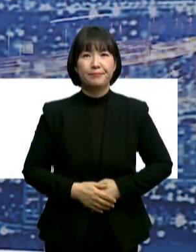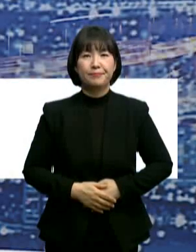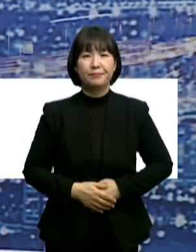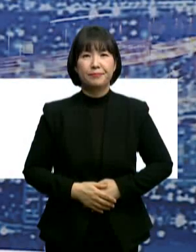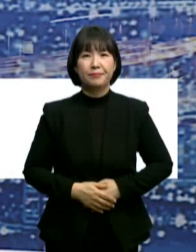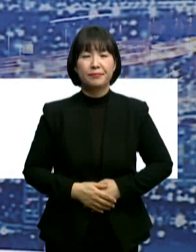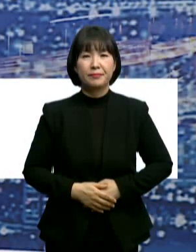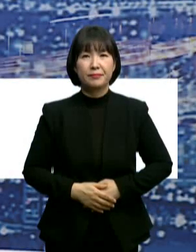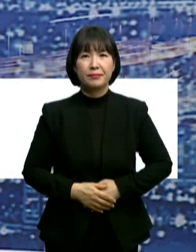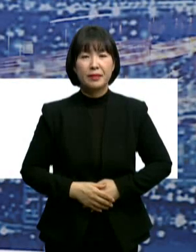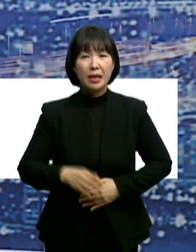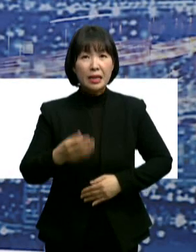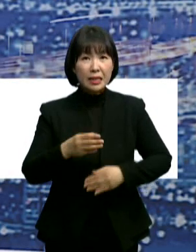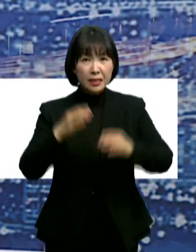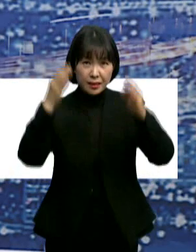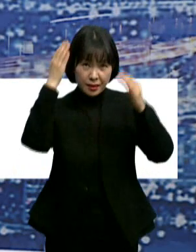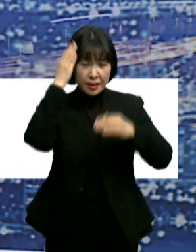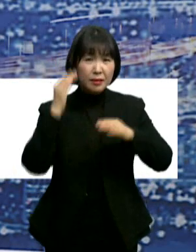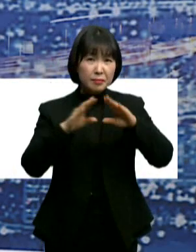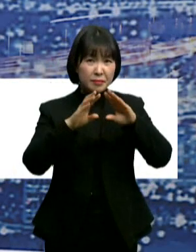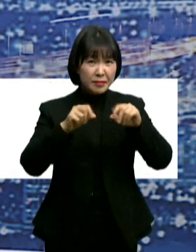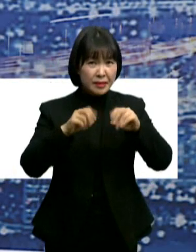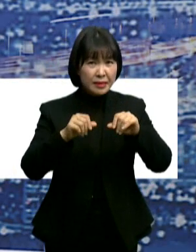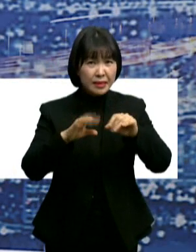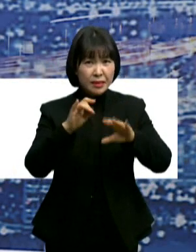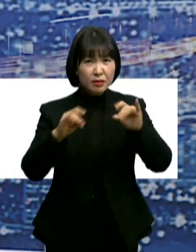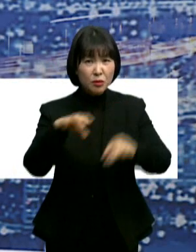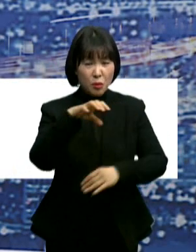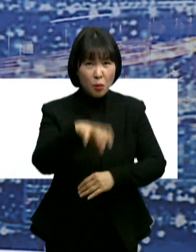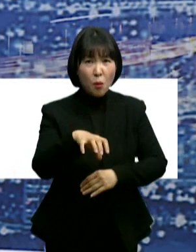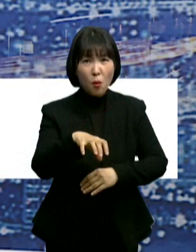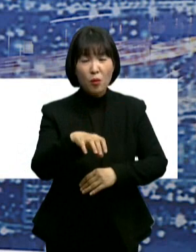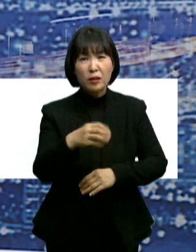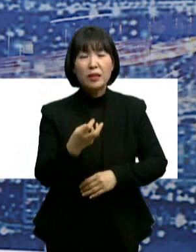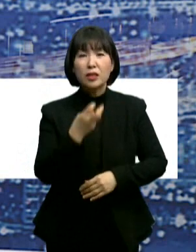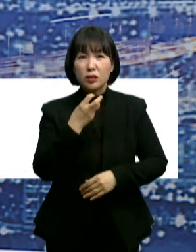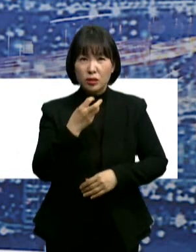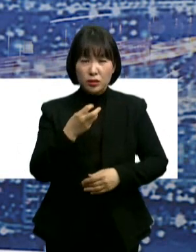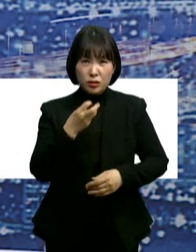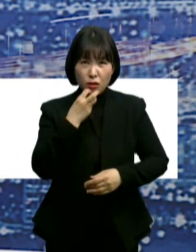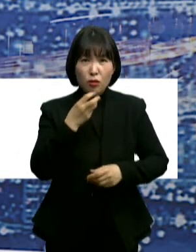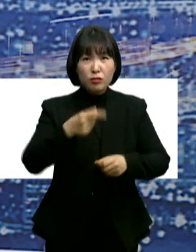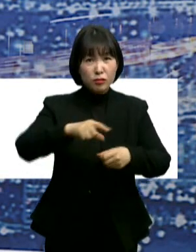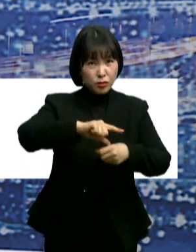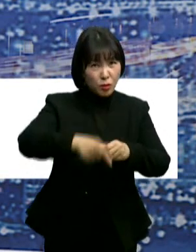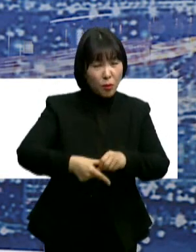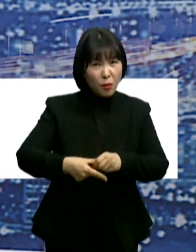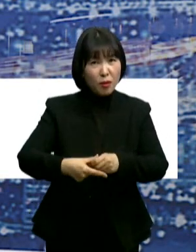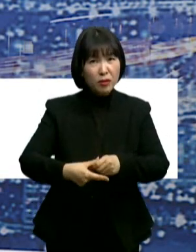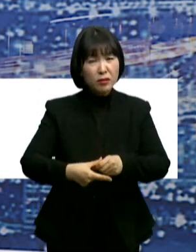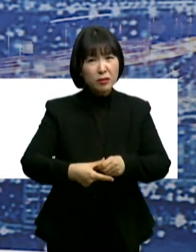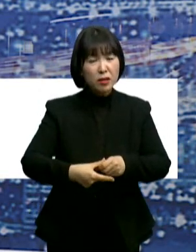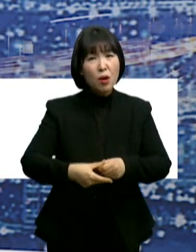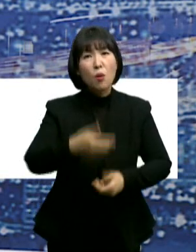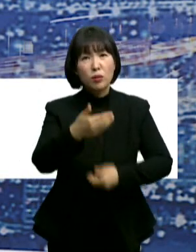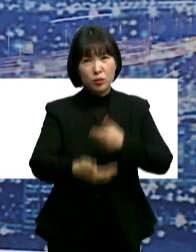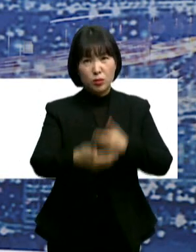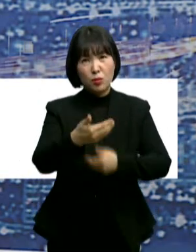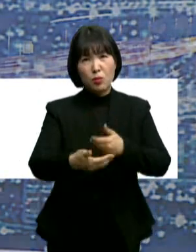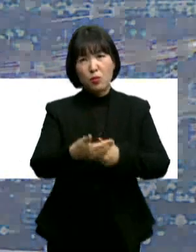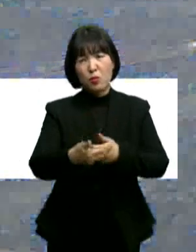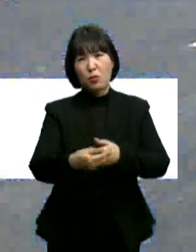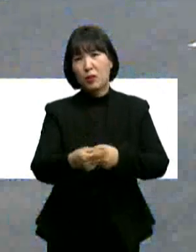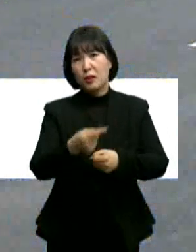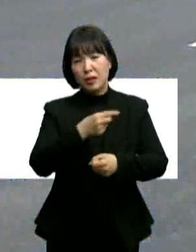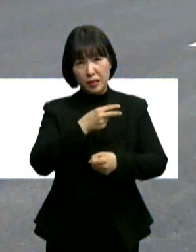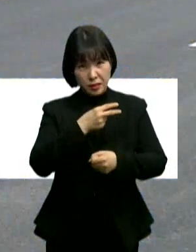습지 보호 문제로 사업 추진이 지연된 수도권 제1순환고속도로 인천 안산 구간 건설 사업이 2025년 착공을